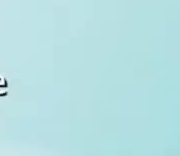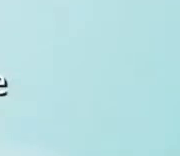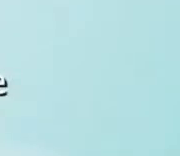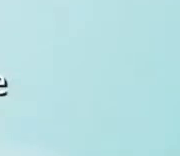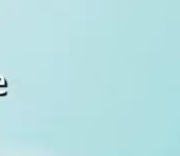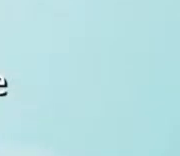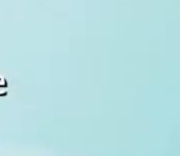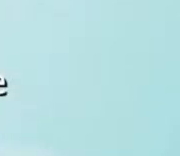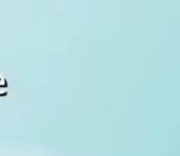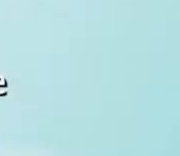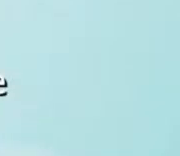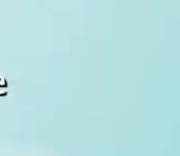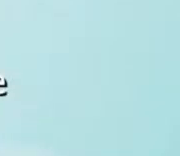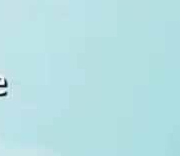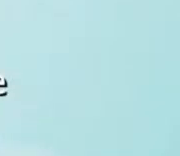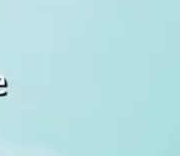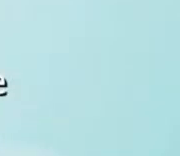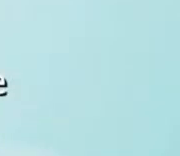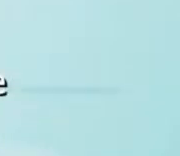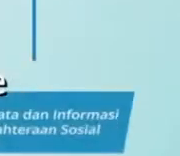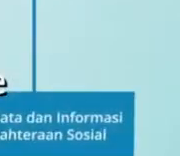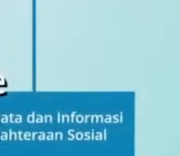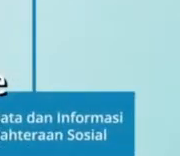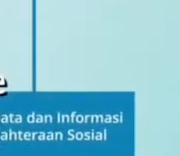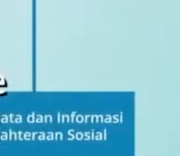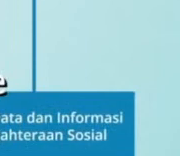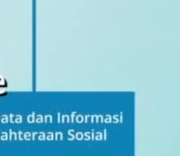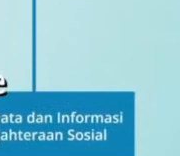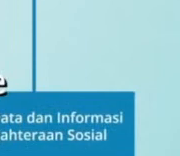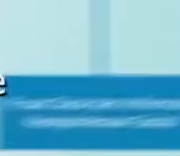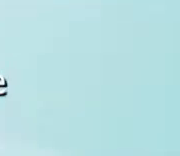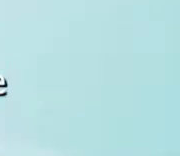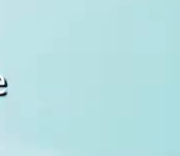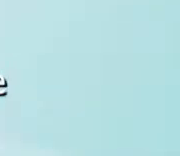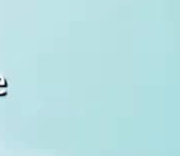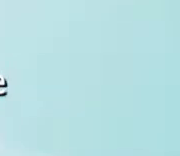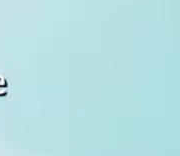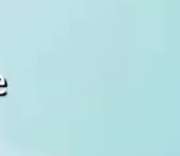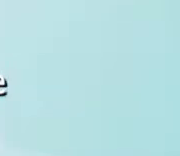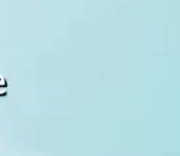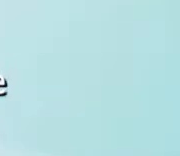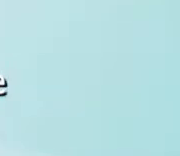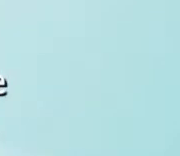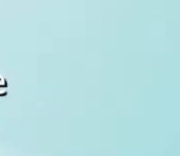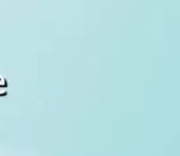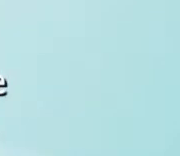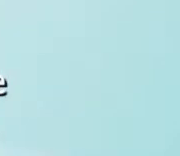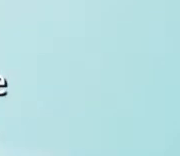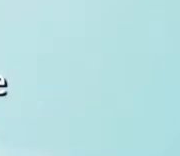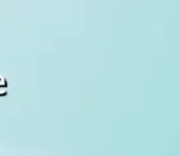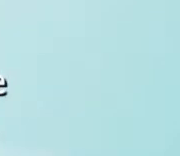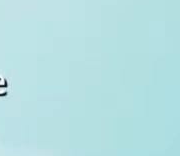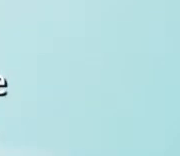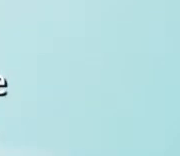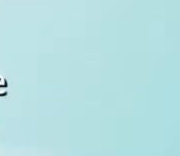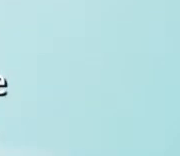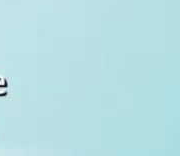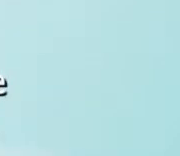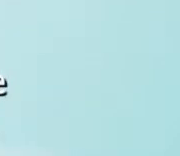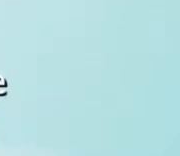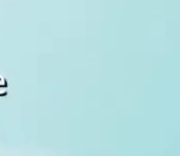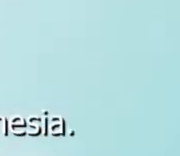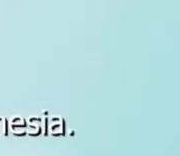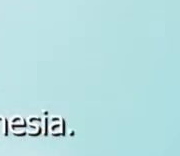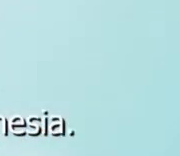Kementerian Sosial sebagai lembaga eksekutif yang bertanggung jawab dalam pemenuhan kebutuhan dasar dan perlindungan bagi